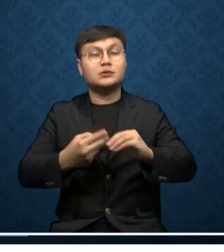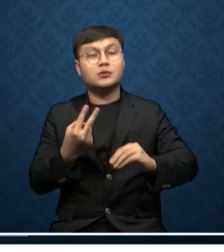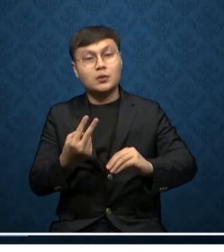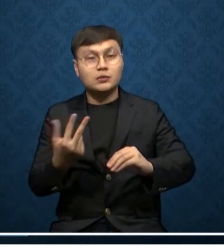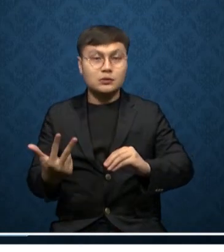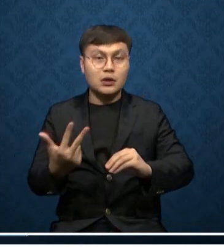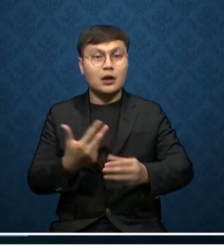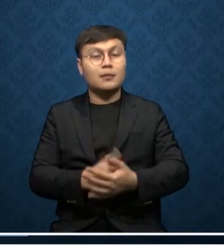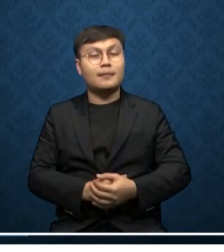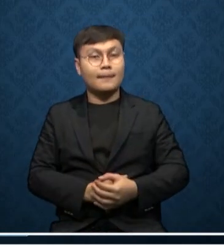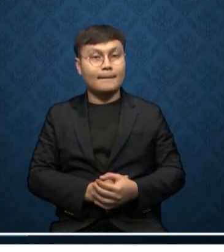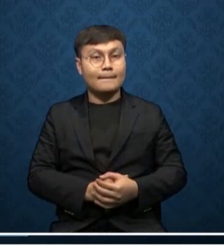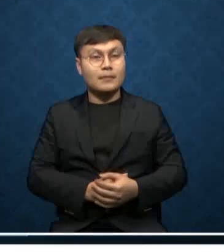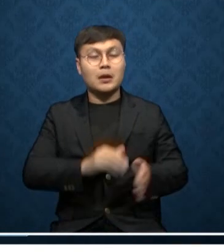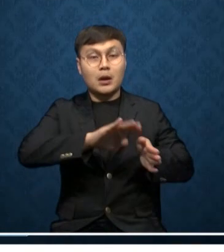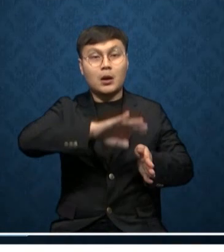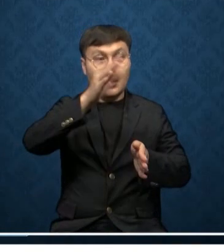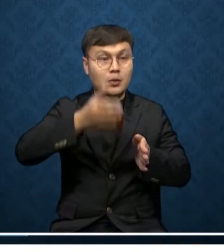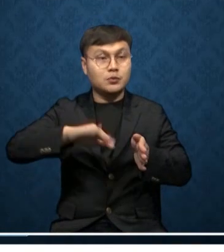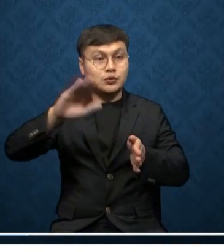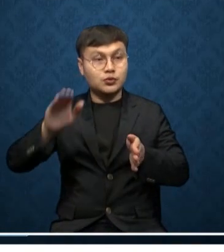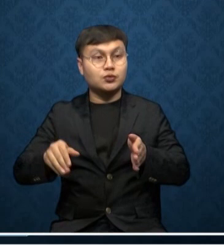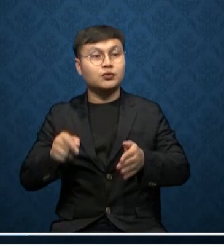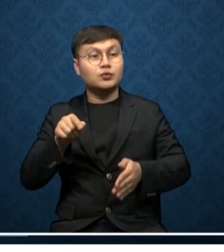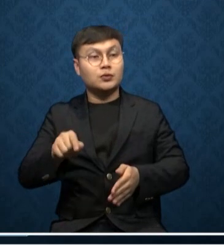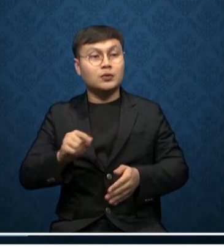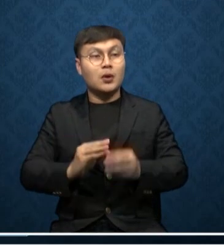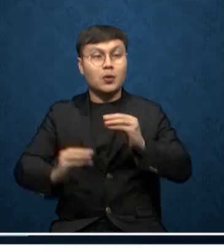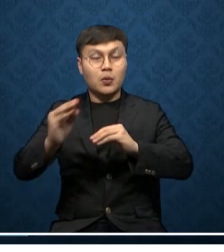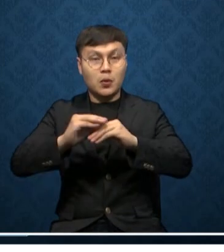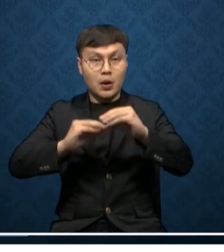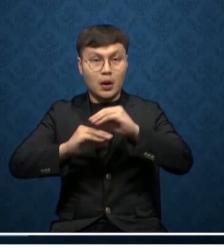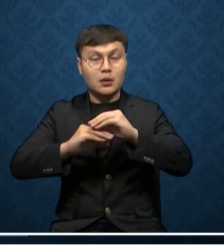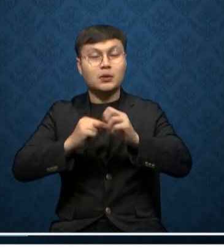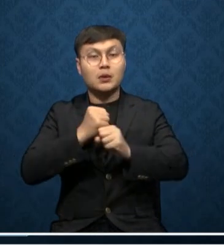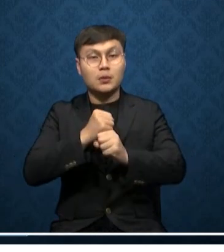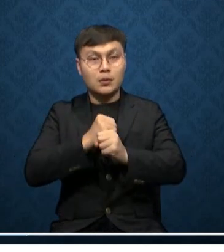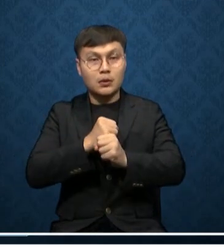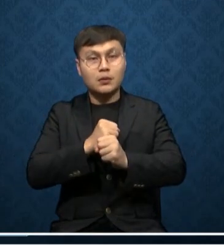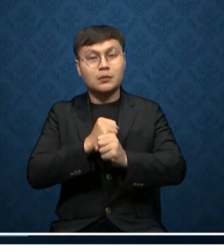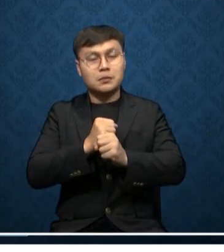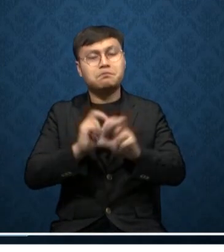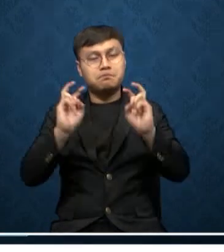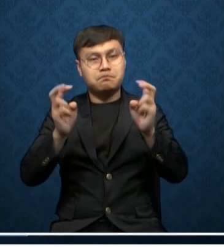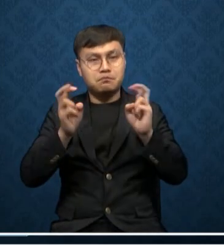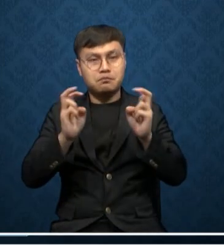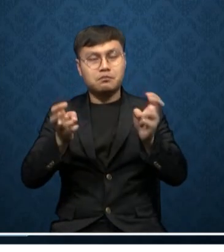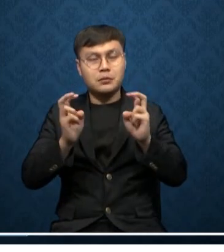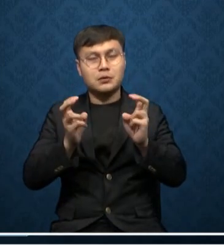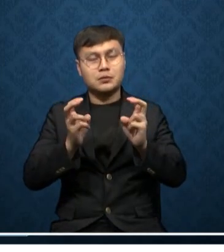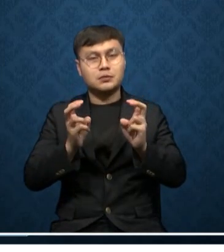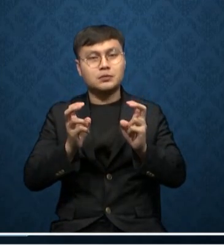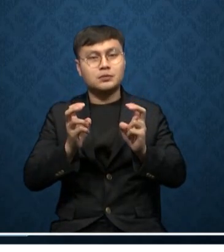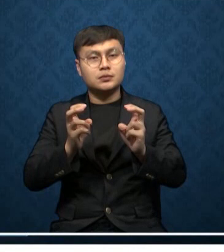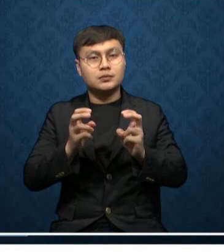โครงการ้านที่สูงนะครับเอ่อเราค้นพบว่าโครงการที่เรำเนินการเนี่ยยังเป็นประเด็นที่ยังไม่ตอบโจทย์นะครับ